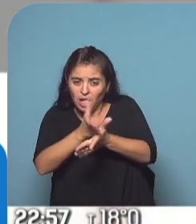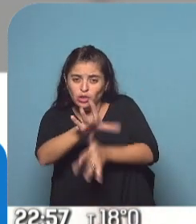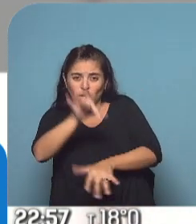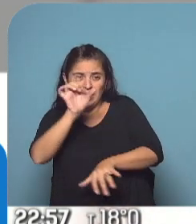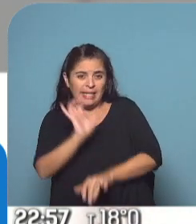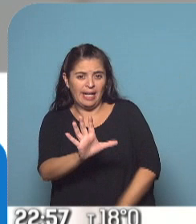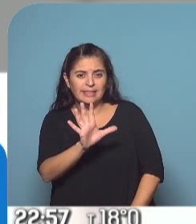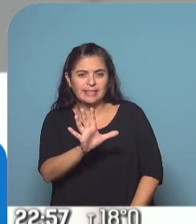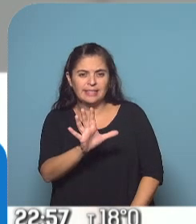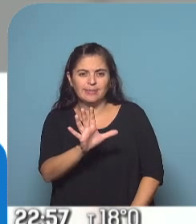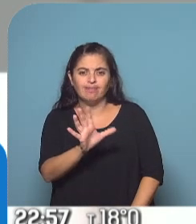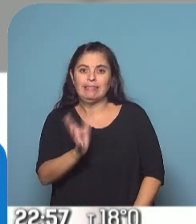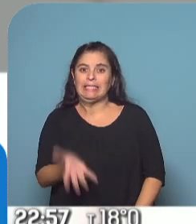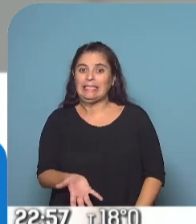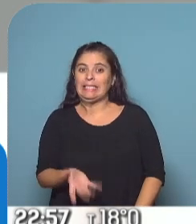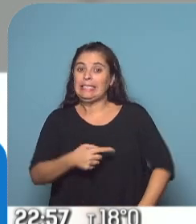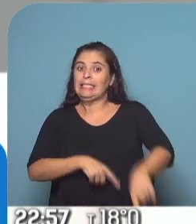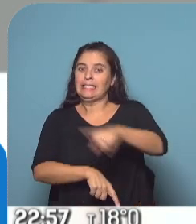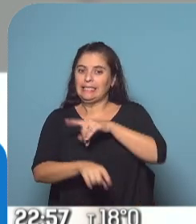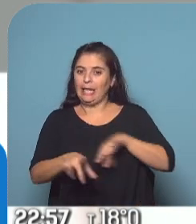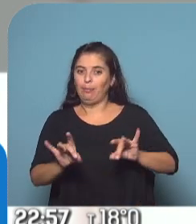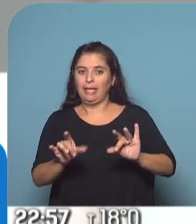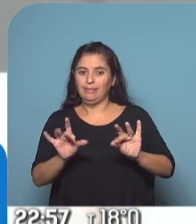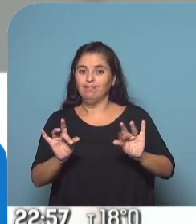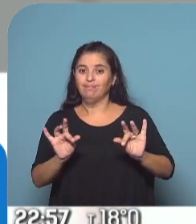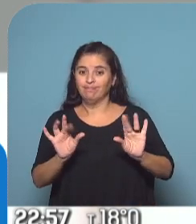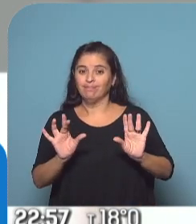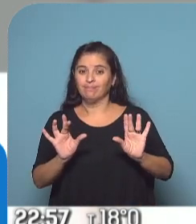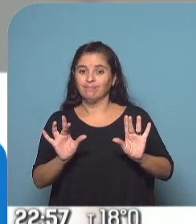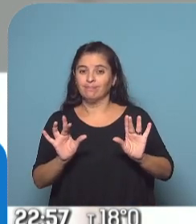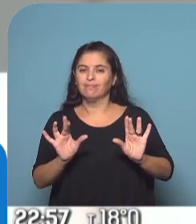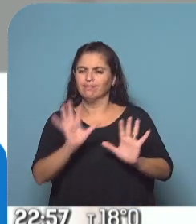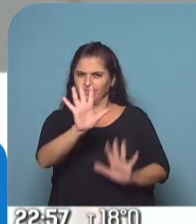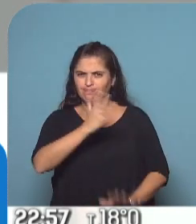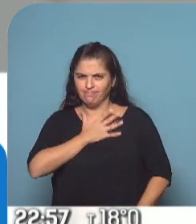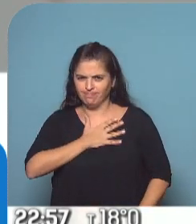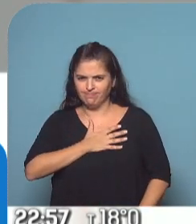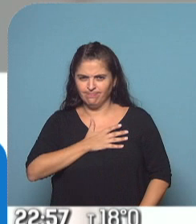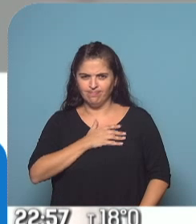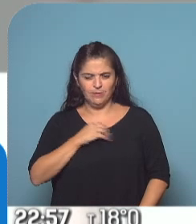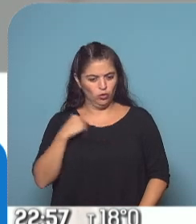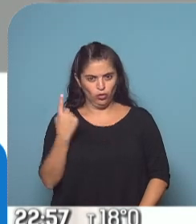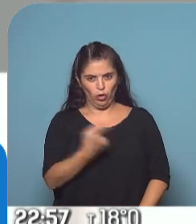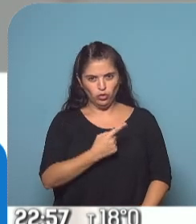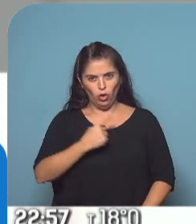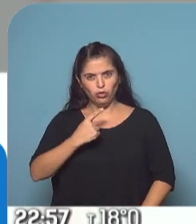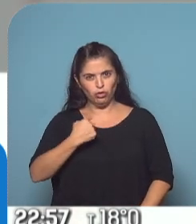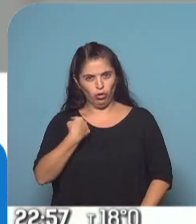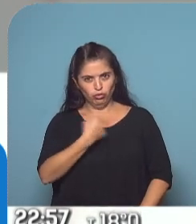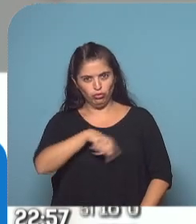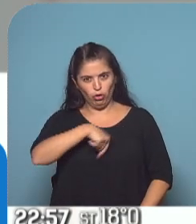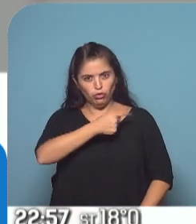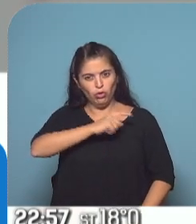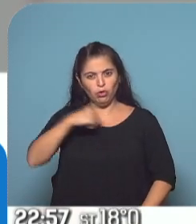можливість. Система боїться. Це значить одне. Ми всіх переможемо. Усе буде